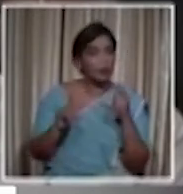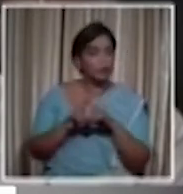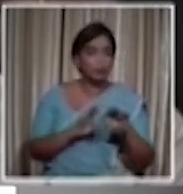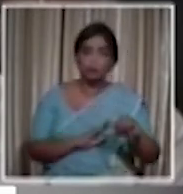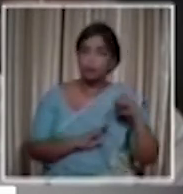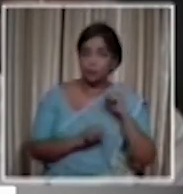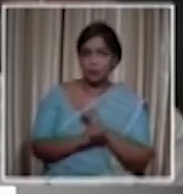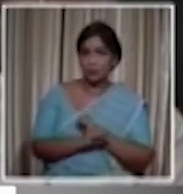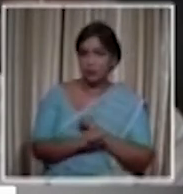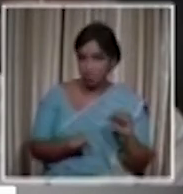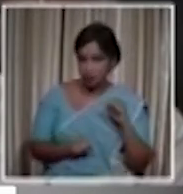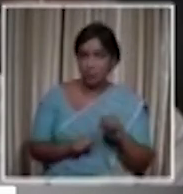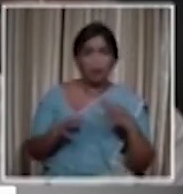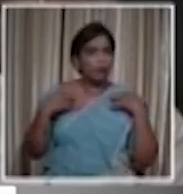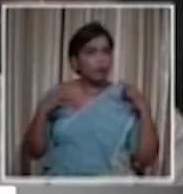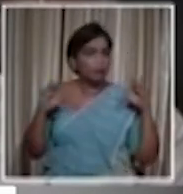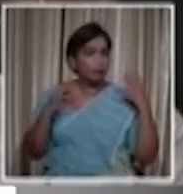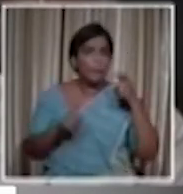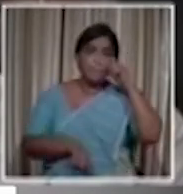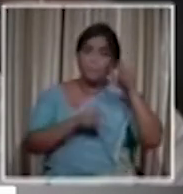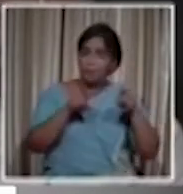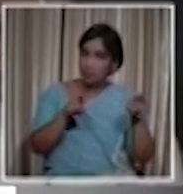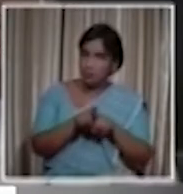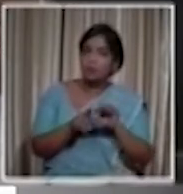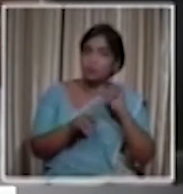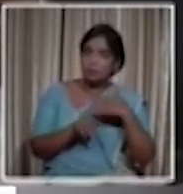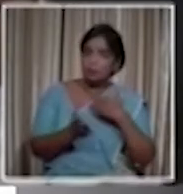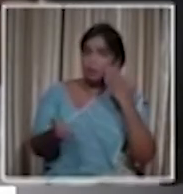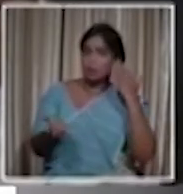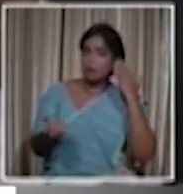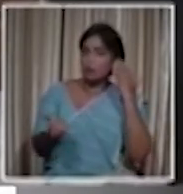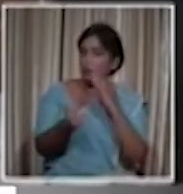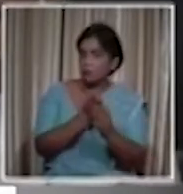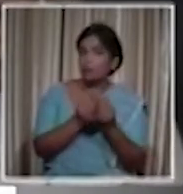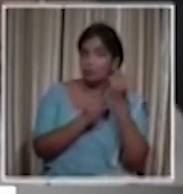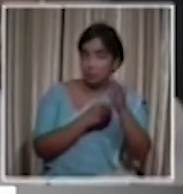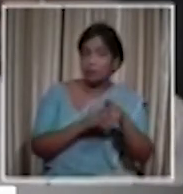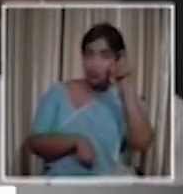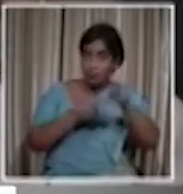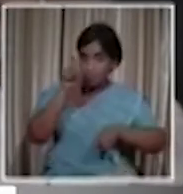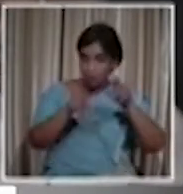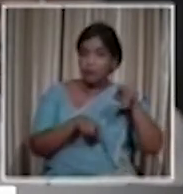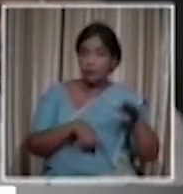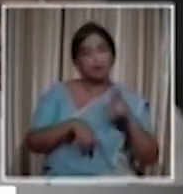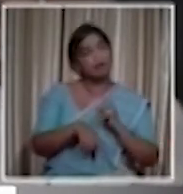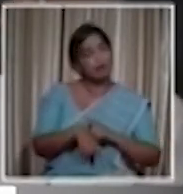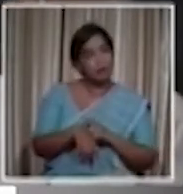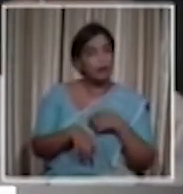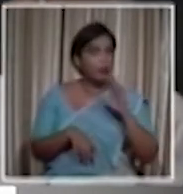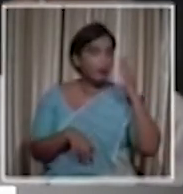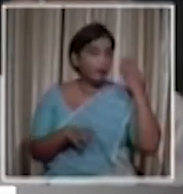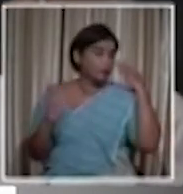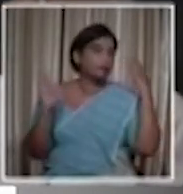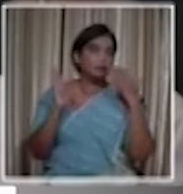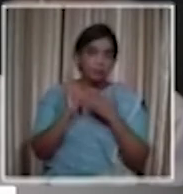ශක්තිමත් නැති දුර්වල ප්‍රජාව මෙන්ම කිසියම් සහනයක් ලබා දිය යුතු අය වෙනුවෙන් මේ අවස්ථාවේදී විශේෂ